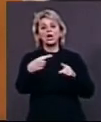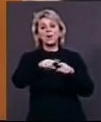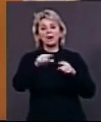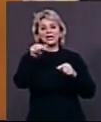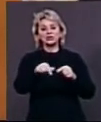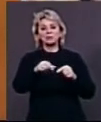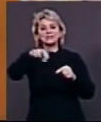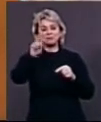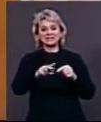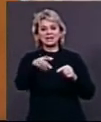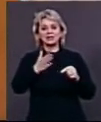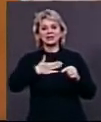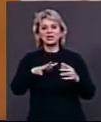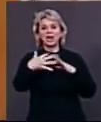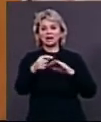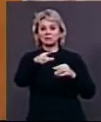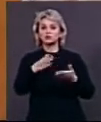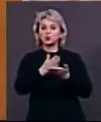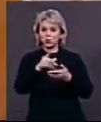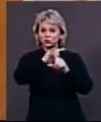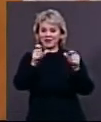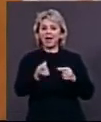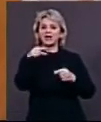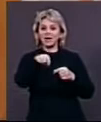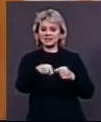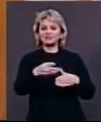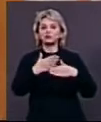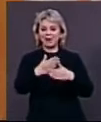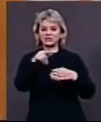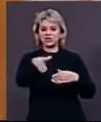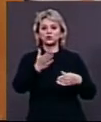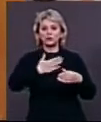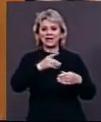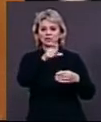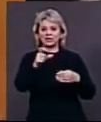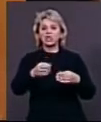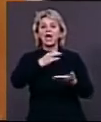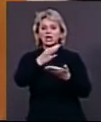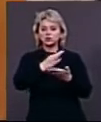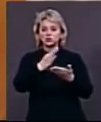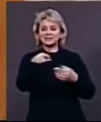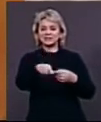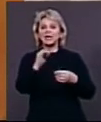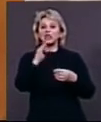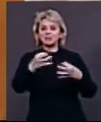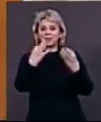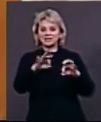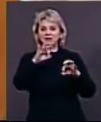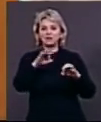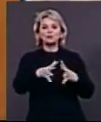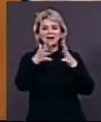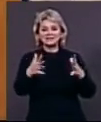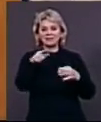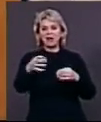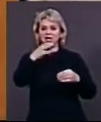Поэтому специалисты нашей агрономической службы оказывают поддержку нашим клиентам, консультируют и позволяют